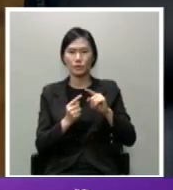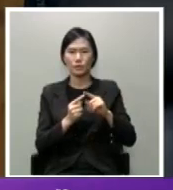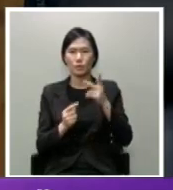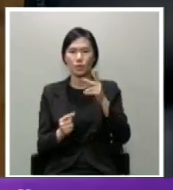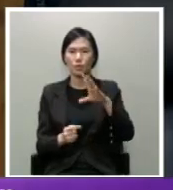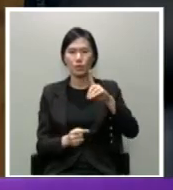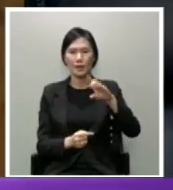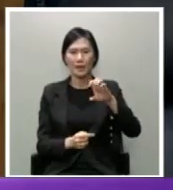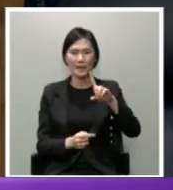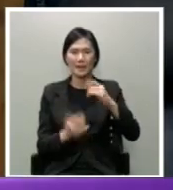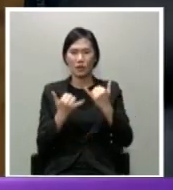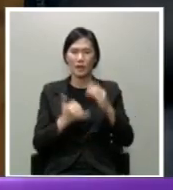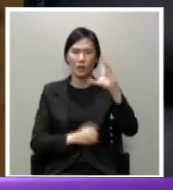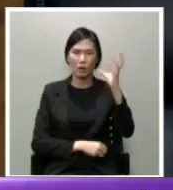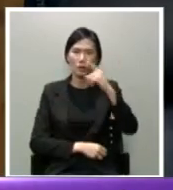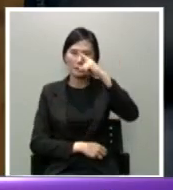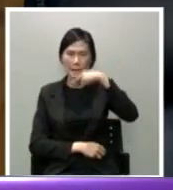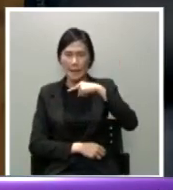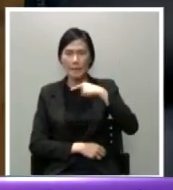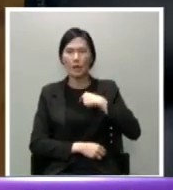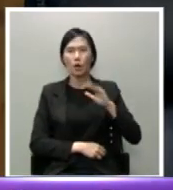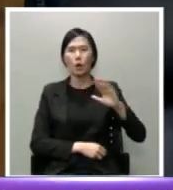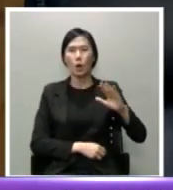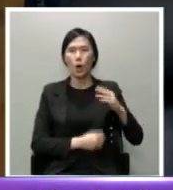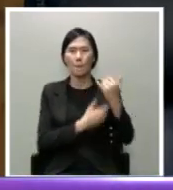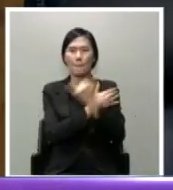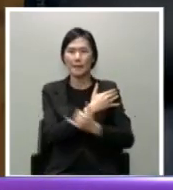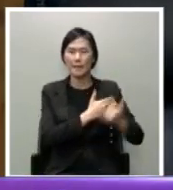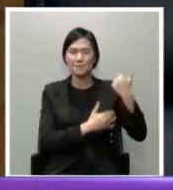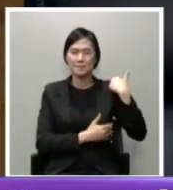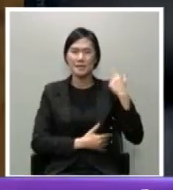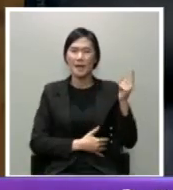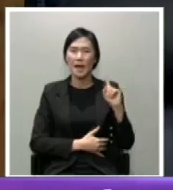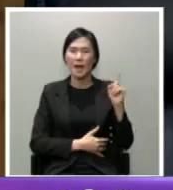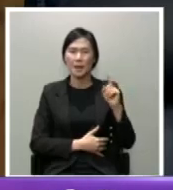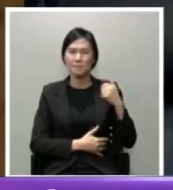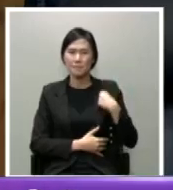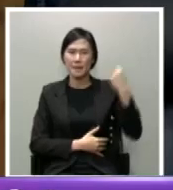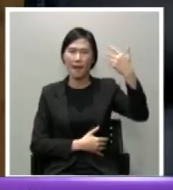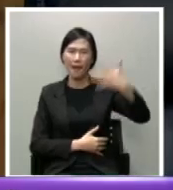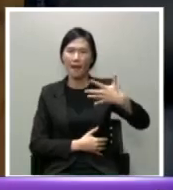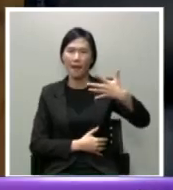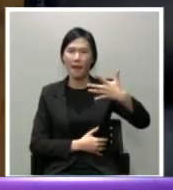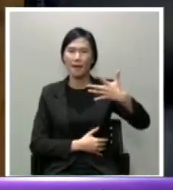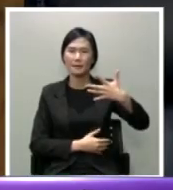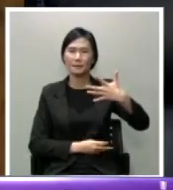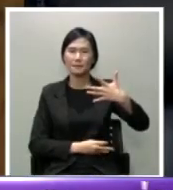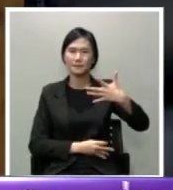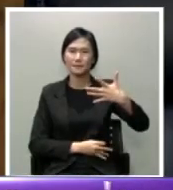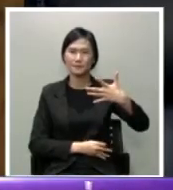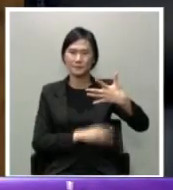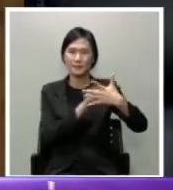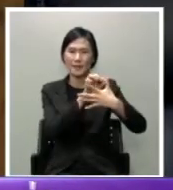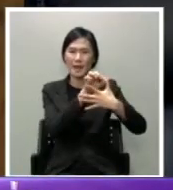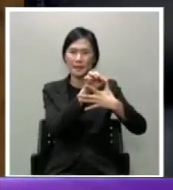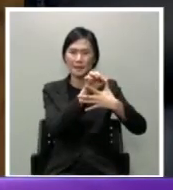งหลายในโลกคือทั้งในเมืองไทยและเจนีวามันมีอยู่5อย่างดังนี้ครับช่อง